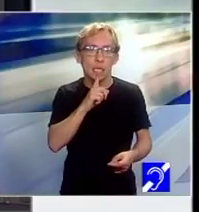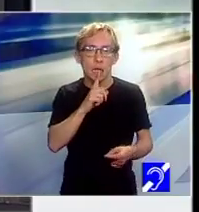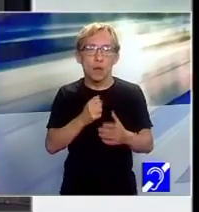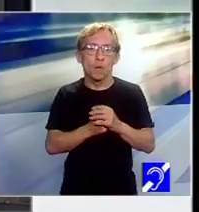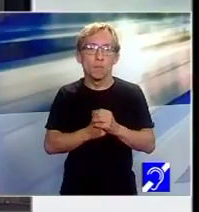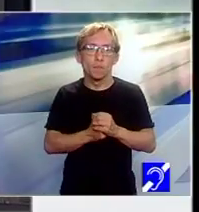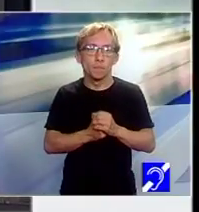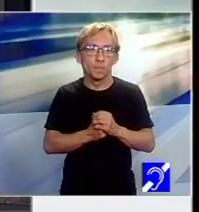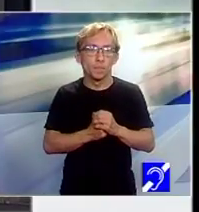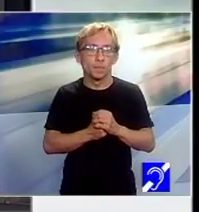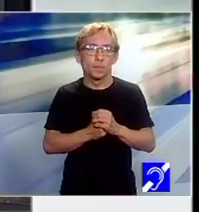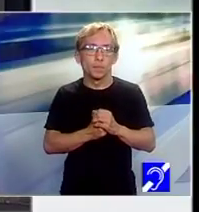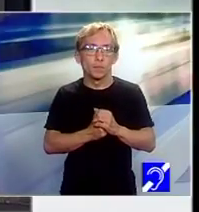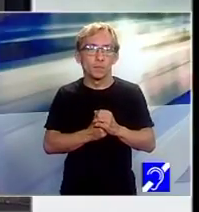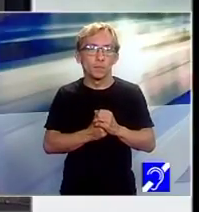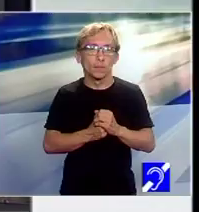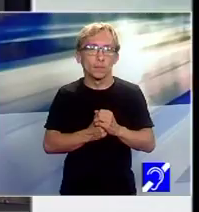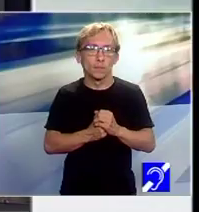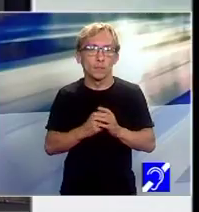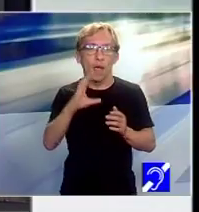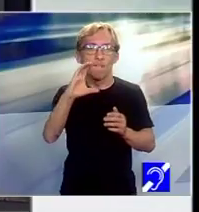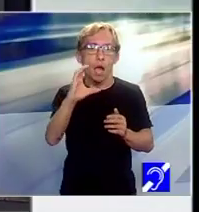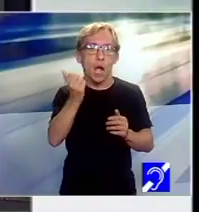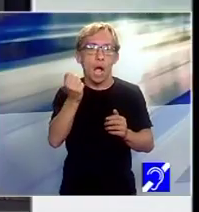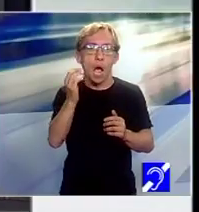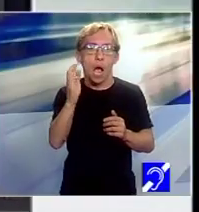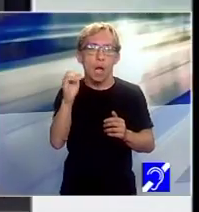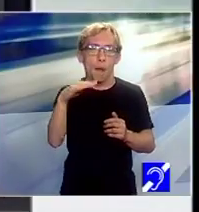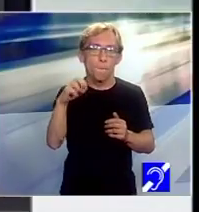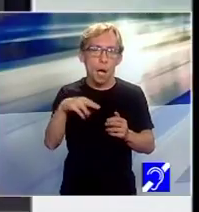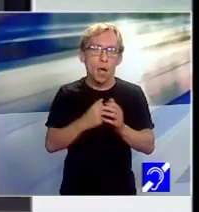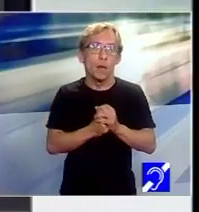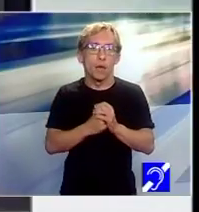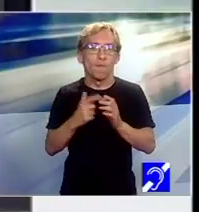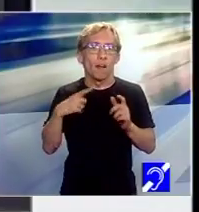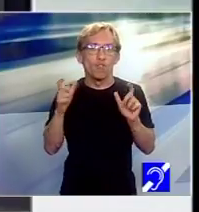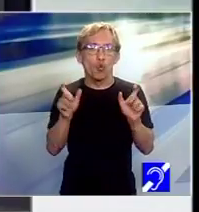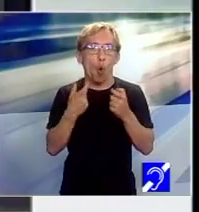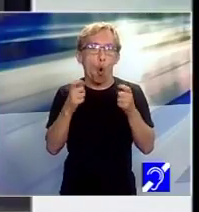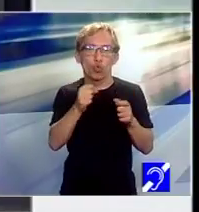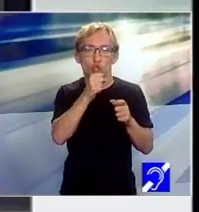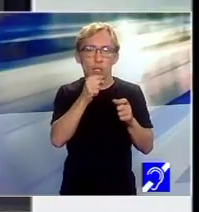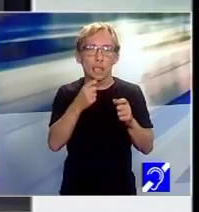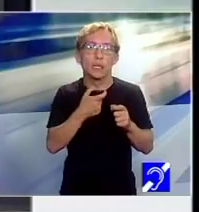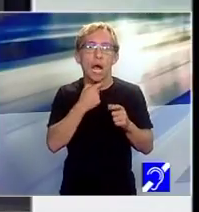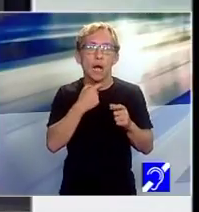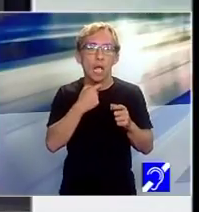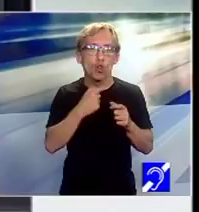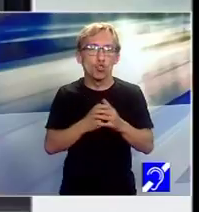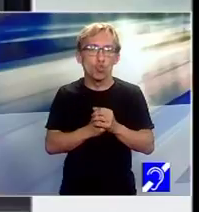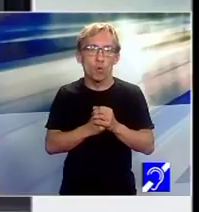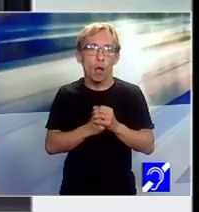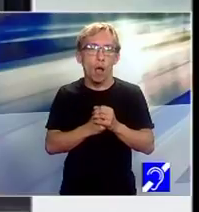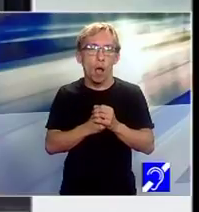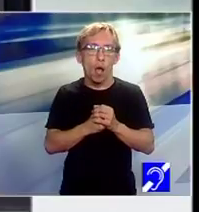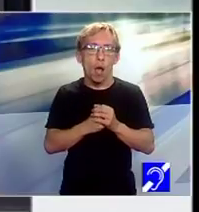vom readuce Werther, înapoi va fi Carmen, va fi Nabucco. Vor fi niște concerte de Crăciun foarte interesante.